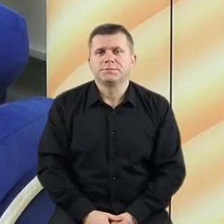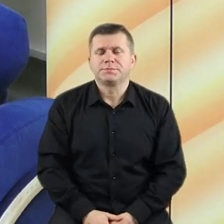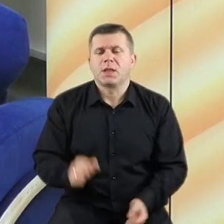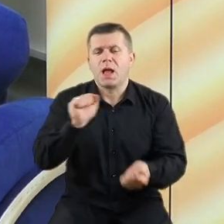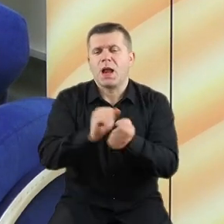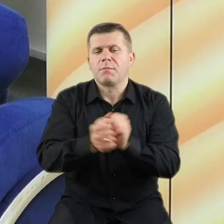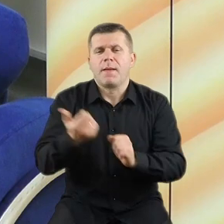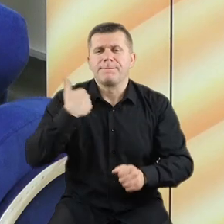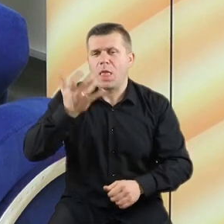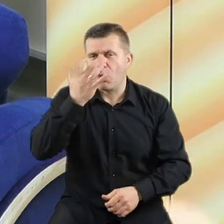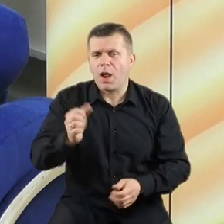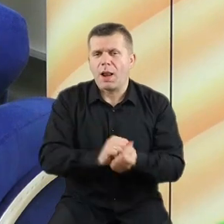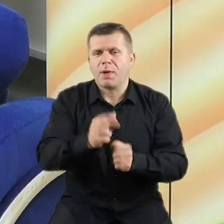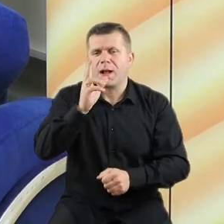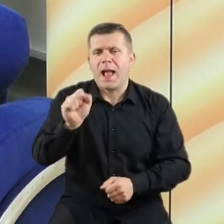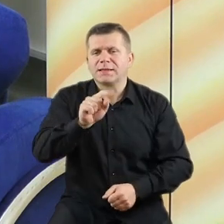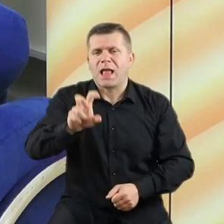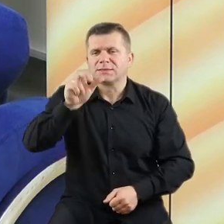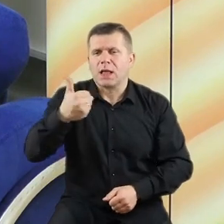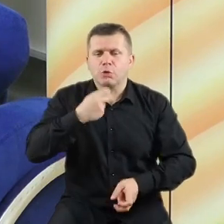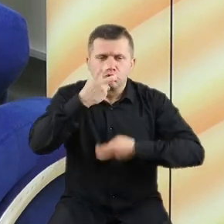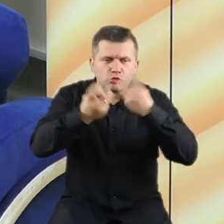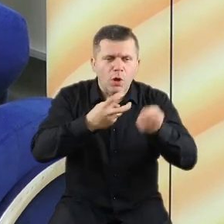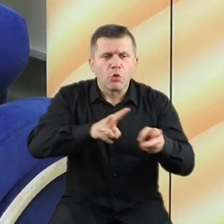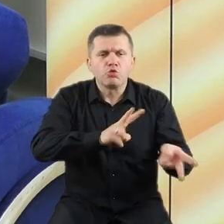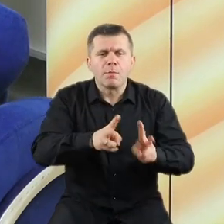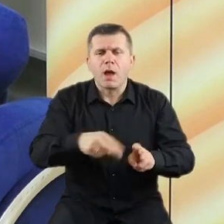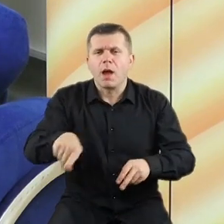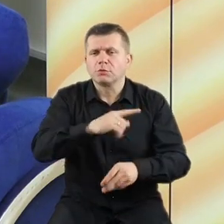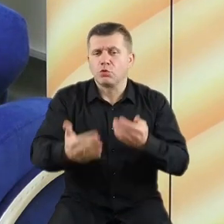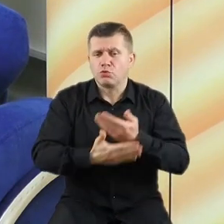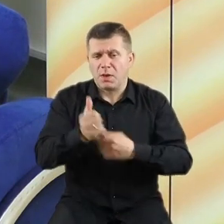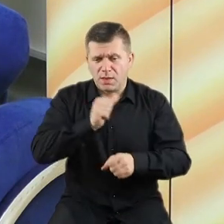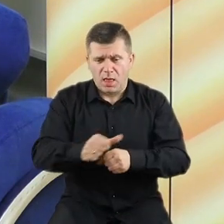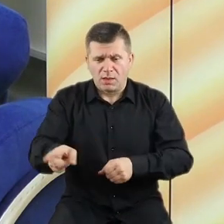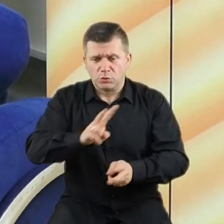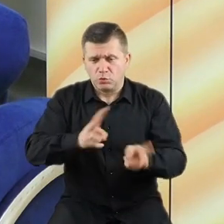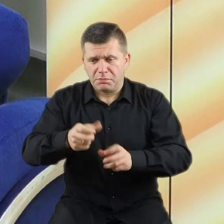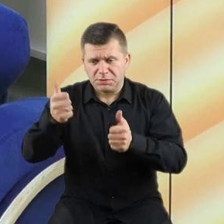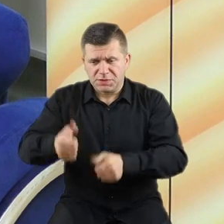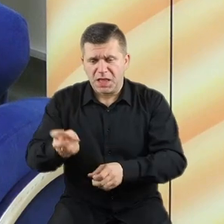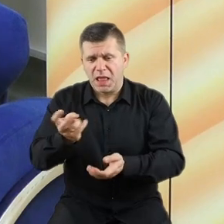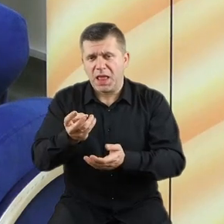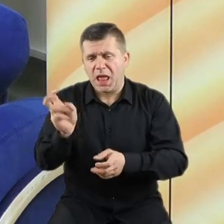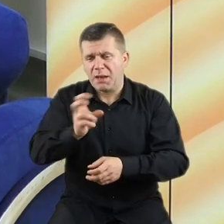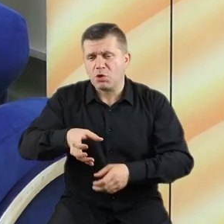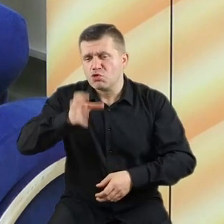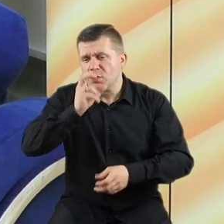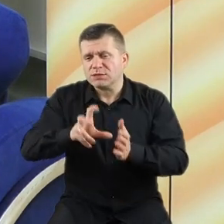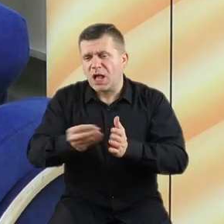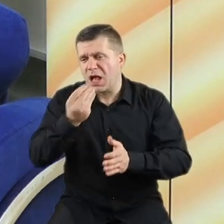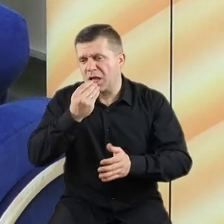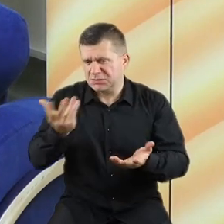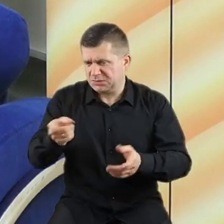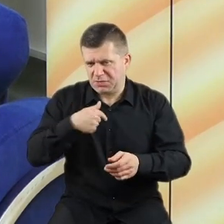czy na Białoruś, czy do Kazachstanu, to szukałam tłumacza jednak, bo się bałam. Potem się okazało, że tłumacz siedzi, popija herbatkę i pogryza ciasteczka, bo sobie